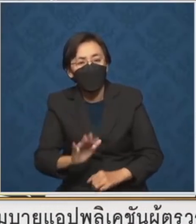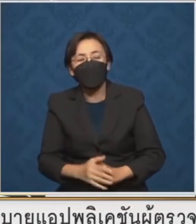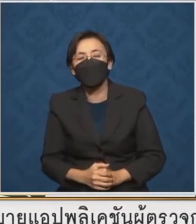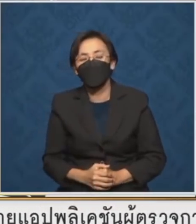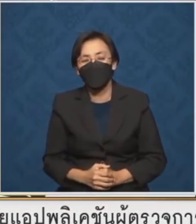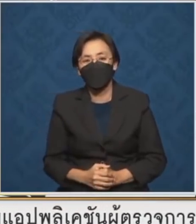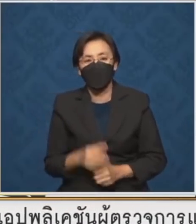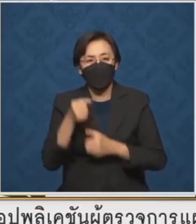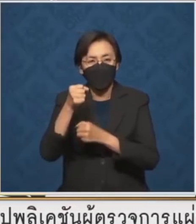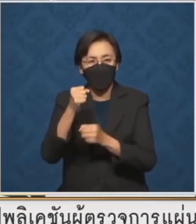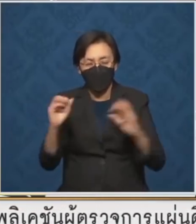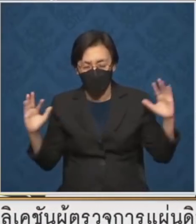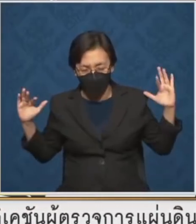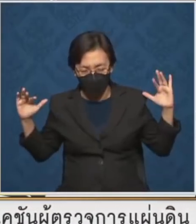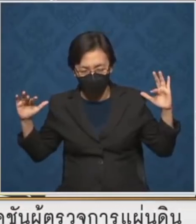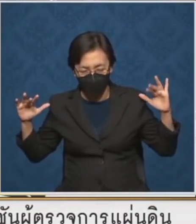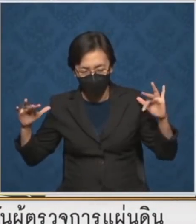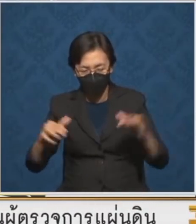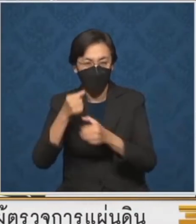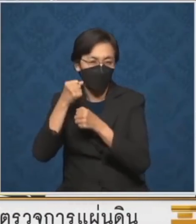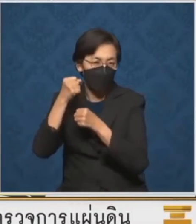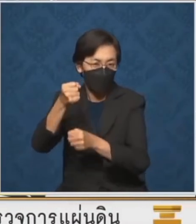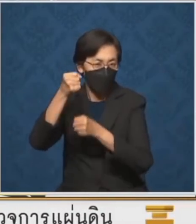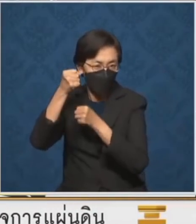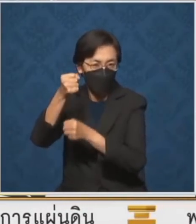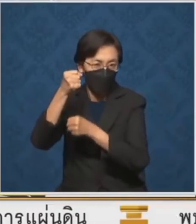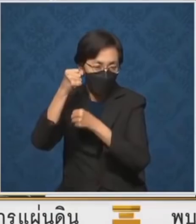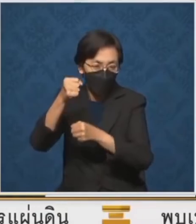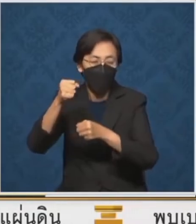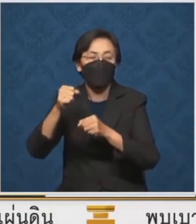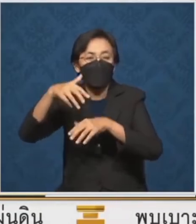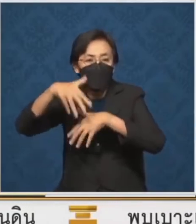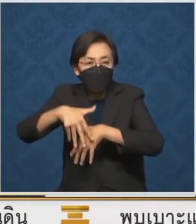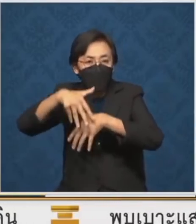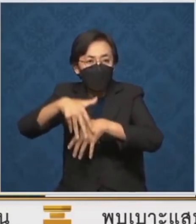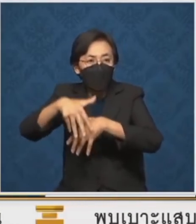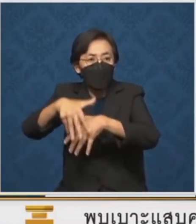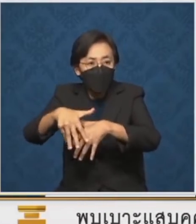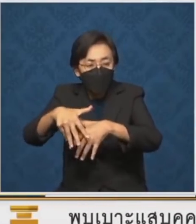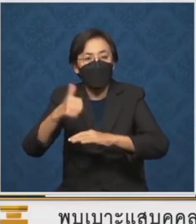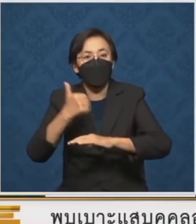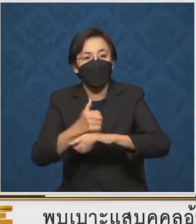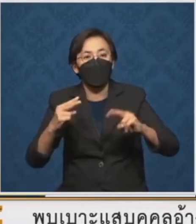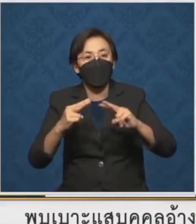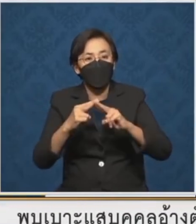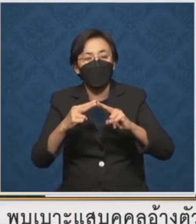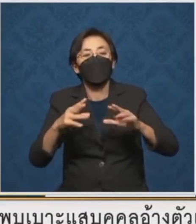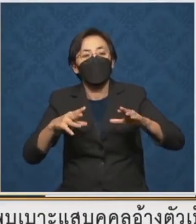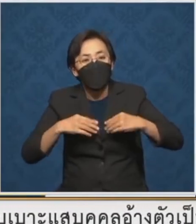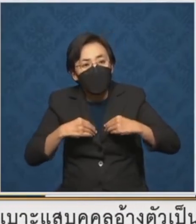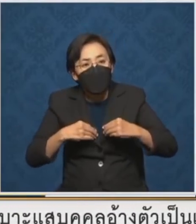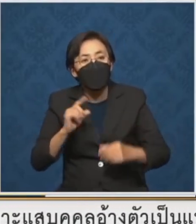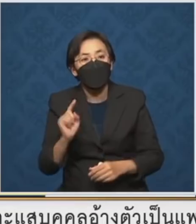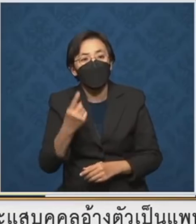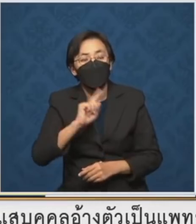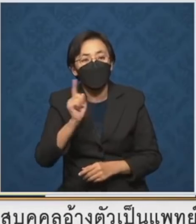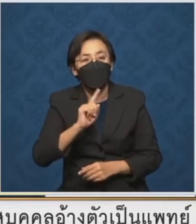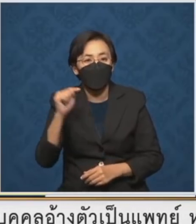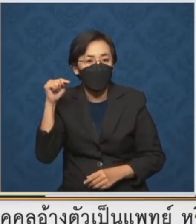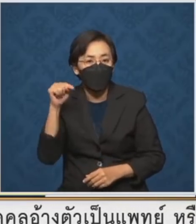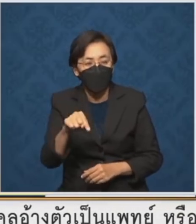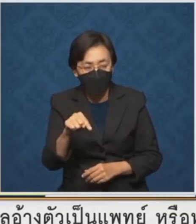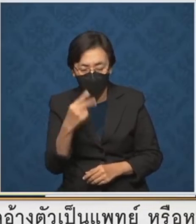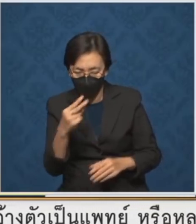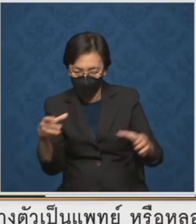การชุมนุมบนท้องถนนก็ร้อนแรงขึ้นเรื่อยๆและท่านรัฐมนตรีก็รับลูกอย่างรวดเร็วครับผลงานแรกคือการสั่งจับต